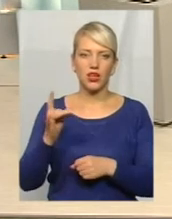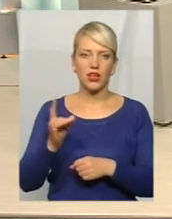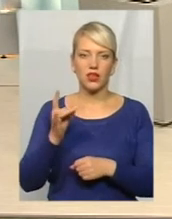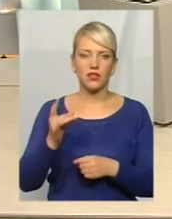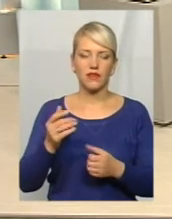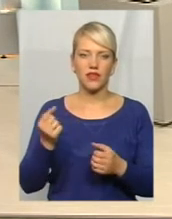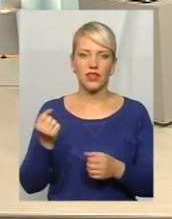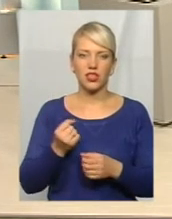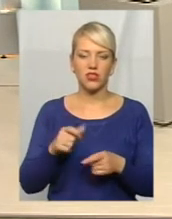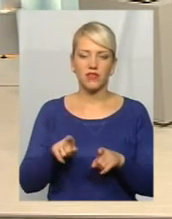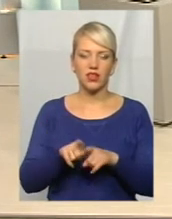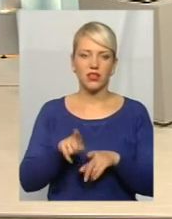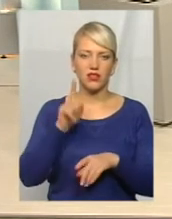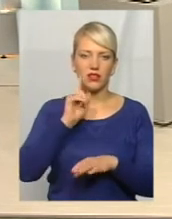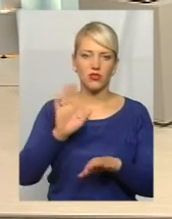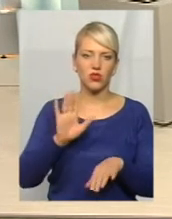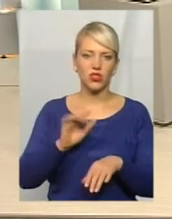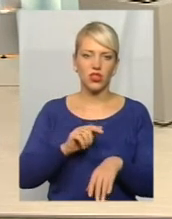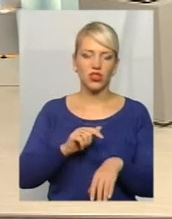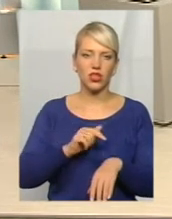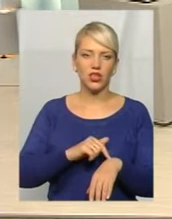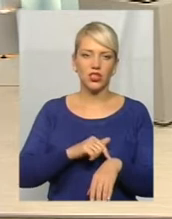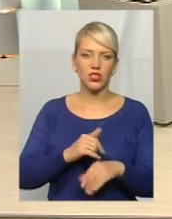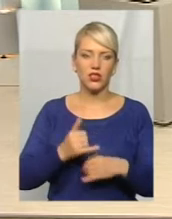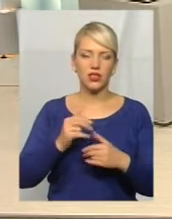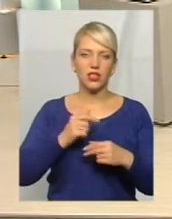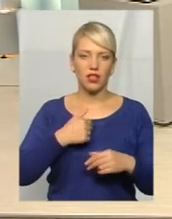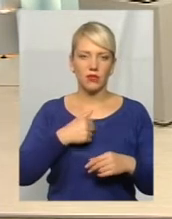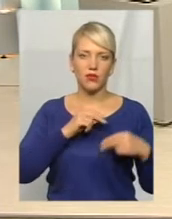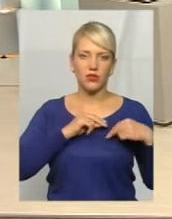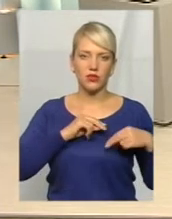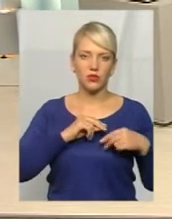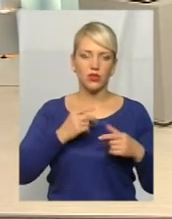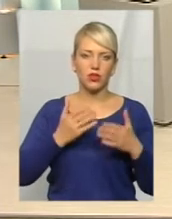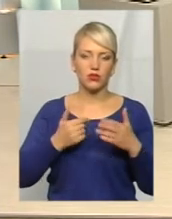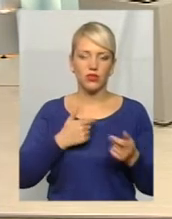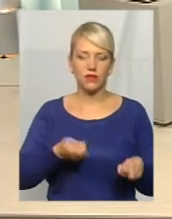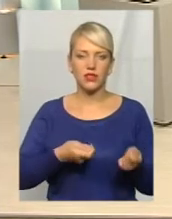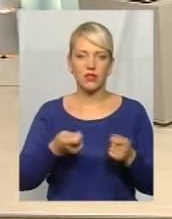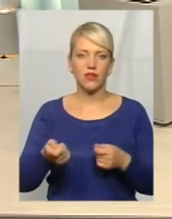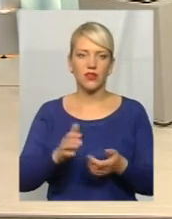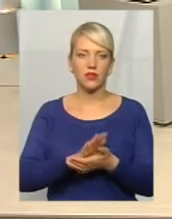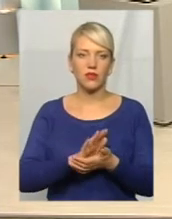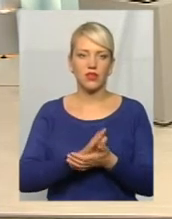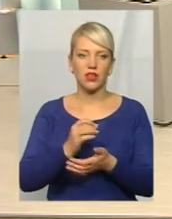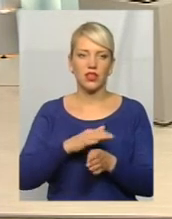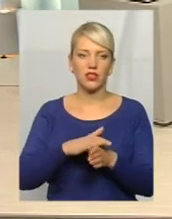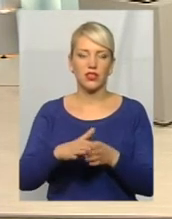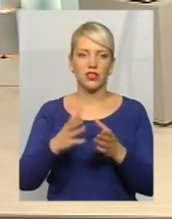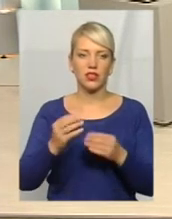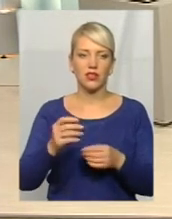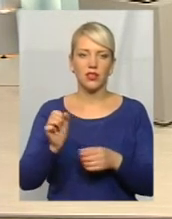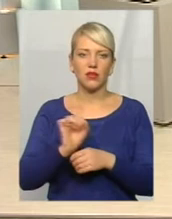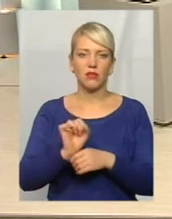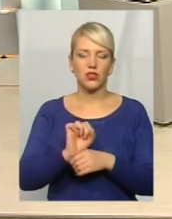такий час незручний для працюючих громадян. Тобто, якщо я виставляю сміття на цілий день, вона приїжджає